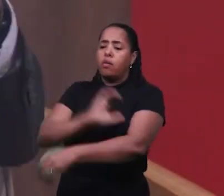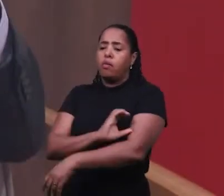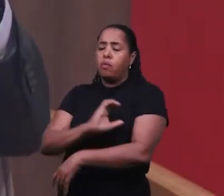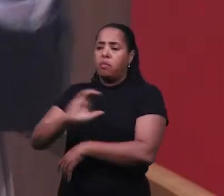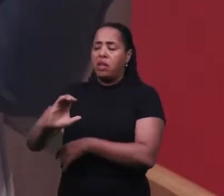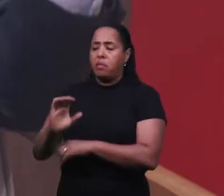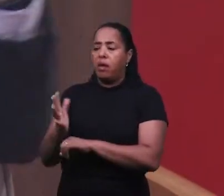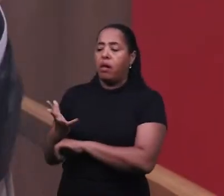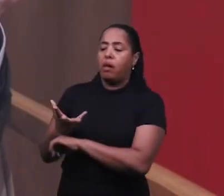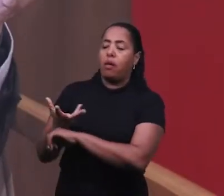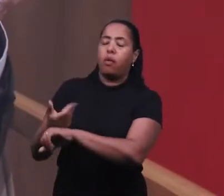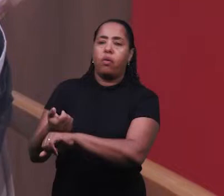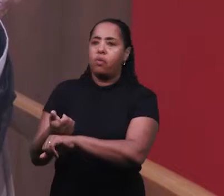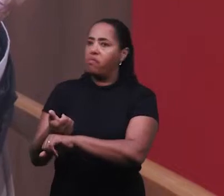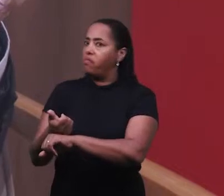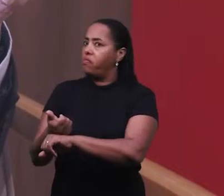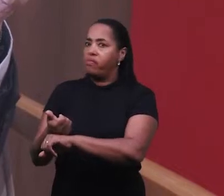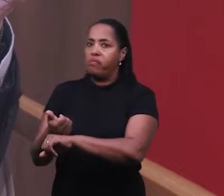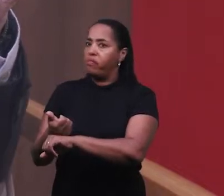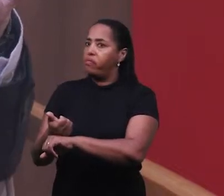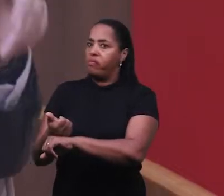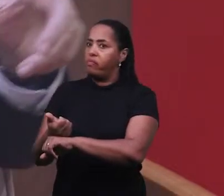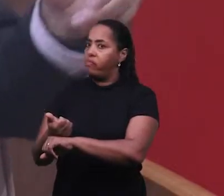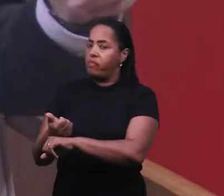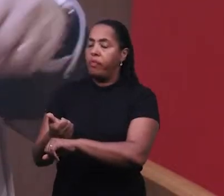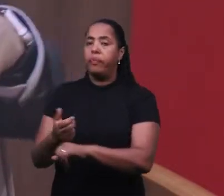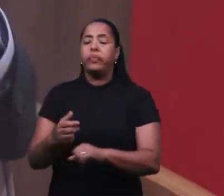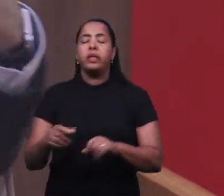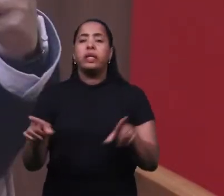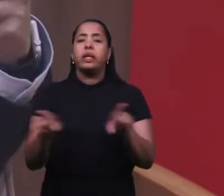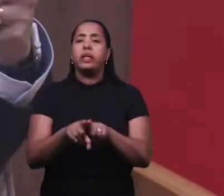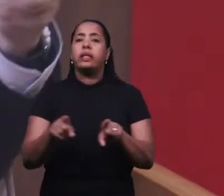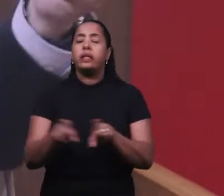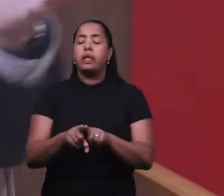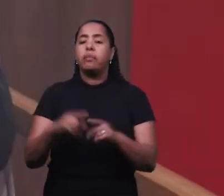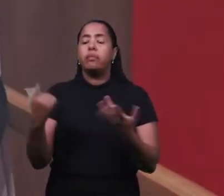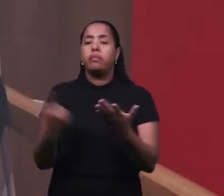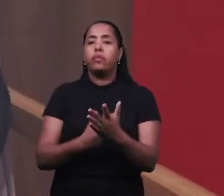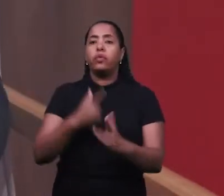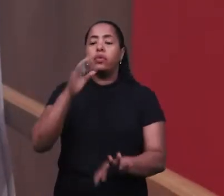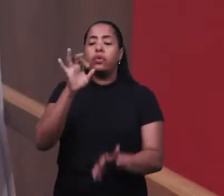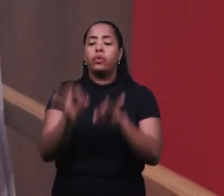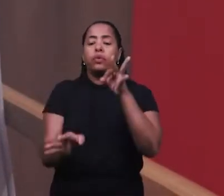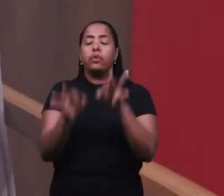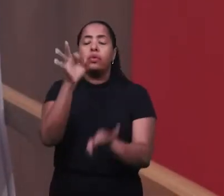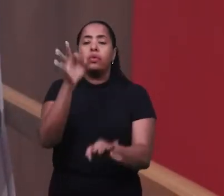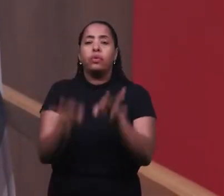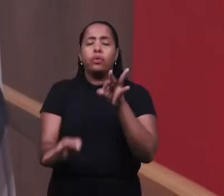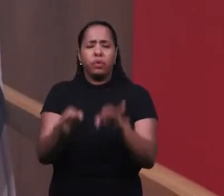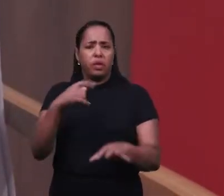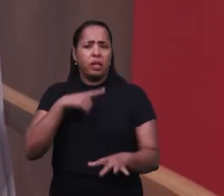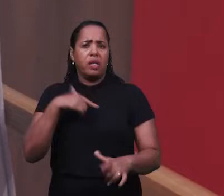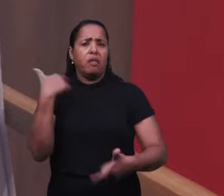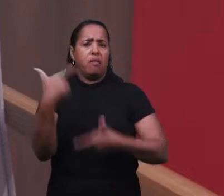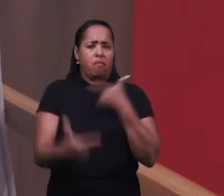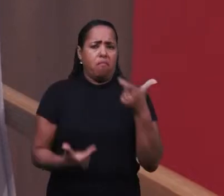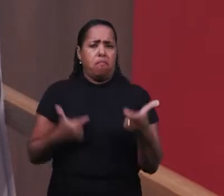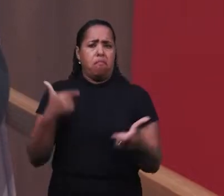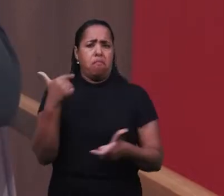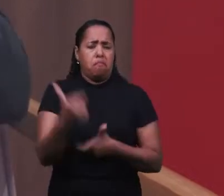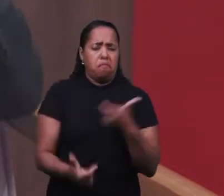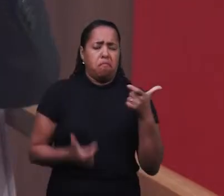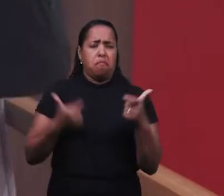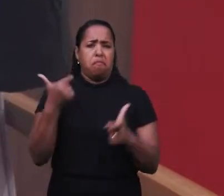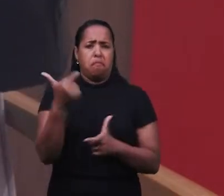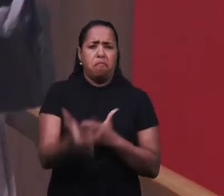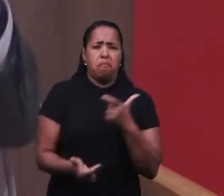milieu de la terre de Canaan, mais elle n'a pas été conquérie. Nous voyons un passage dans le livre des Juges qu'il a eu